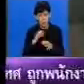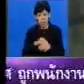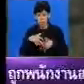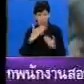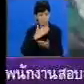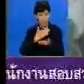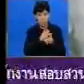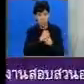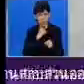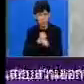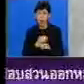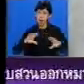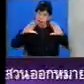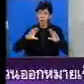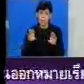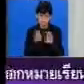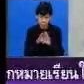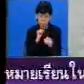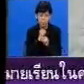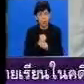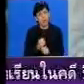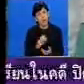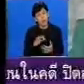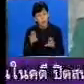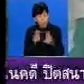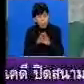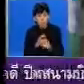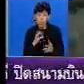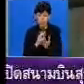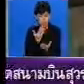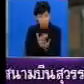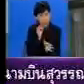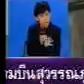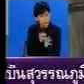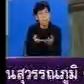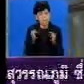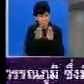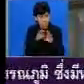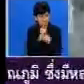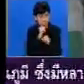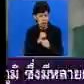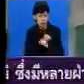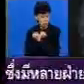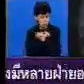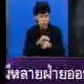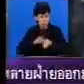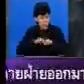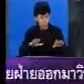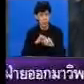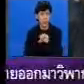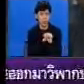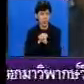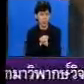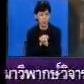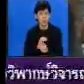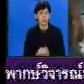ธารณะสถานที่ราชการและสถานบันเทิงขออภัยค่ะสถาบันการเงินเพื่อเป็นการจำกัดการแพร่ระบาดของเชื้ออย่างเร่งด่วนแล้